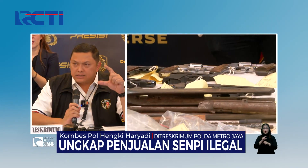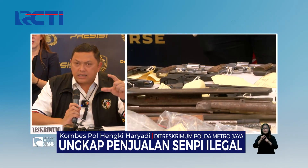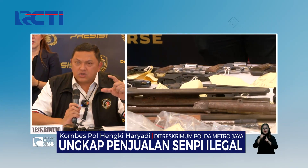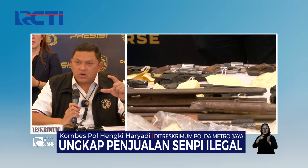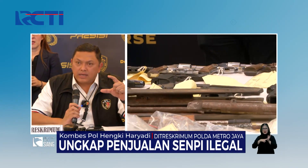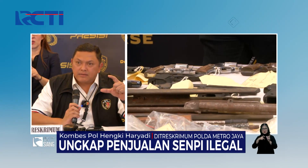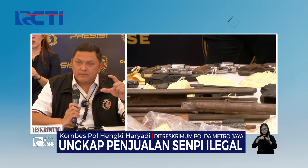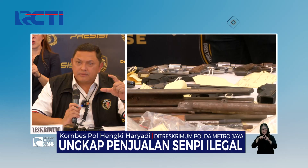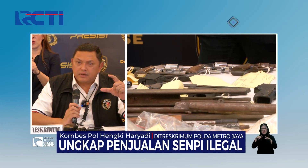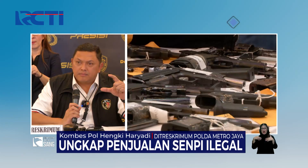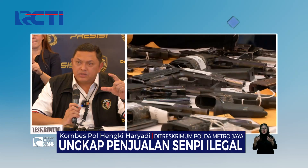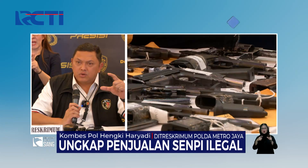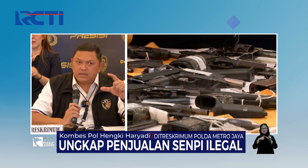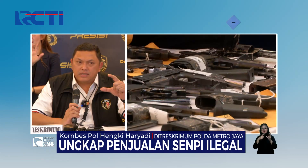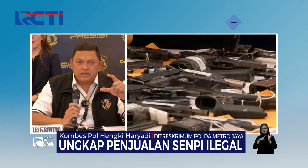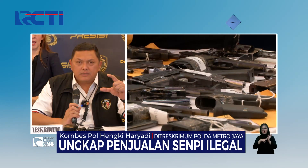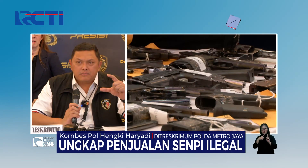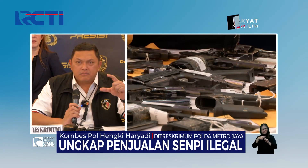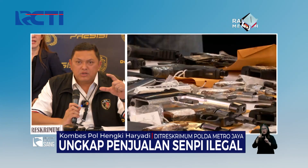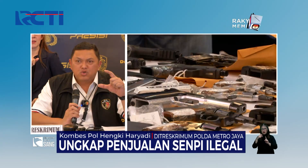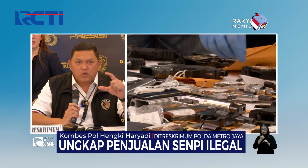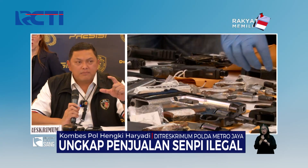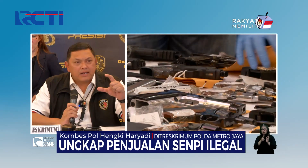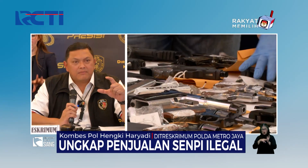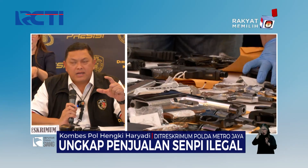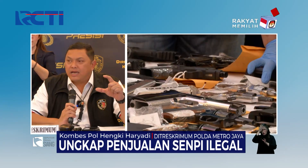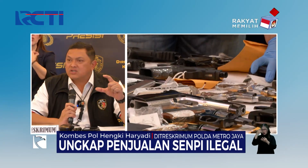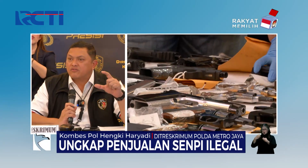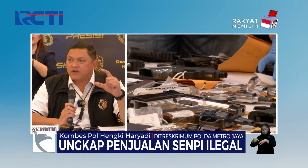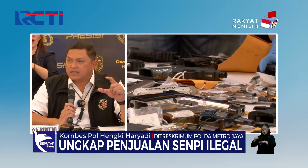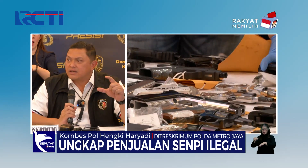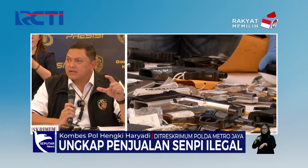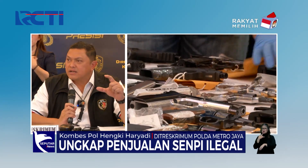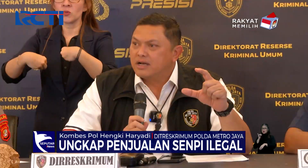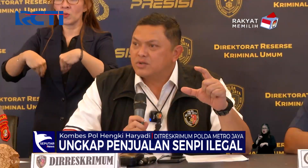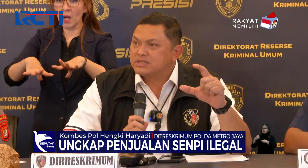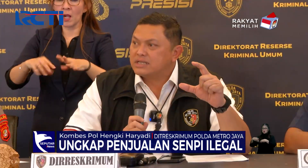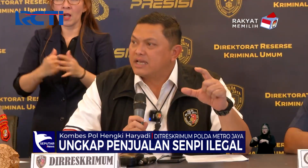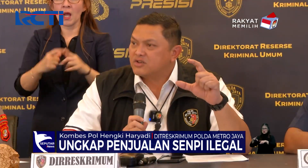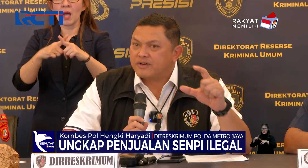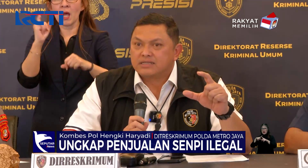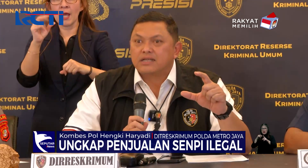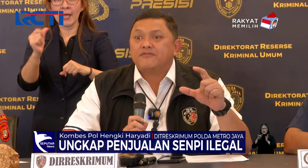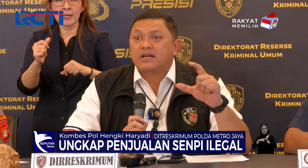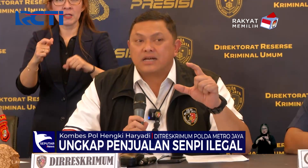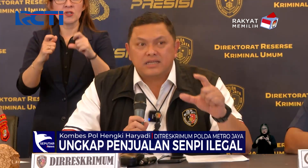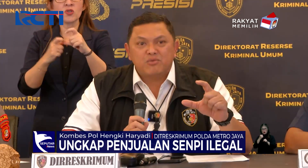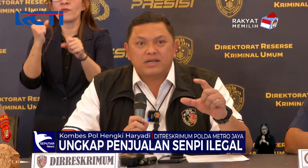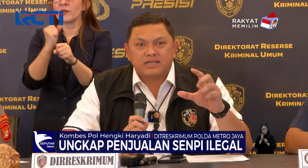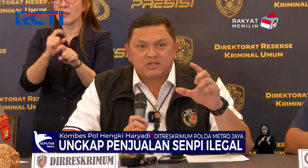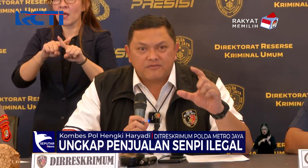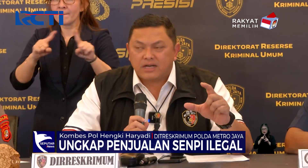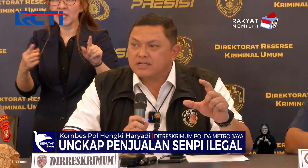di sana seolah yang penjual ini menjual barang-barang airsoft gun atau senjata airsoft gun Ternyata